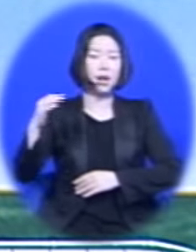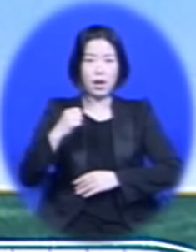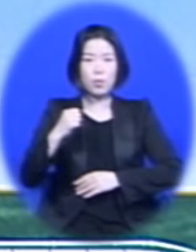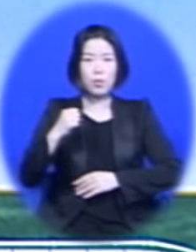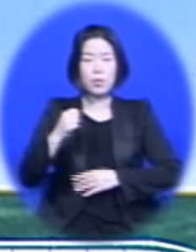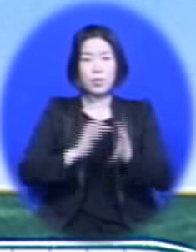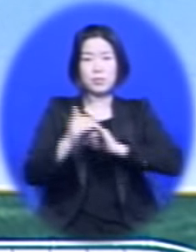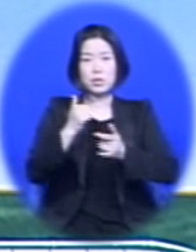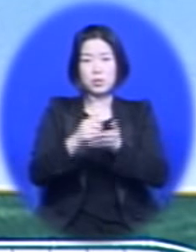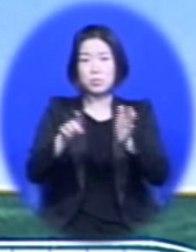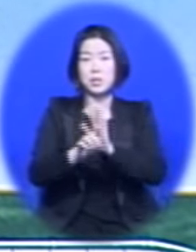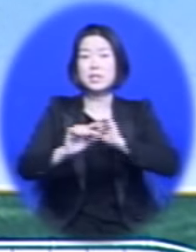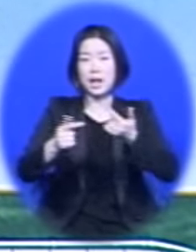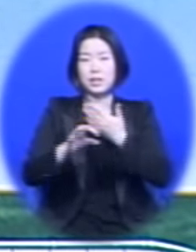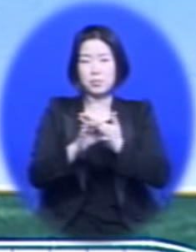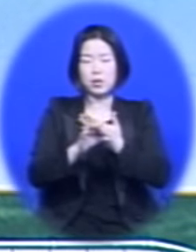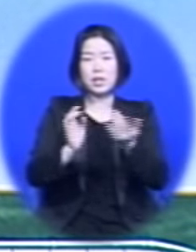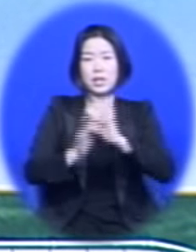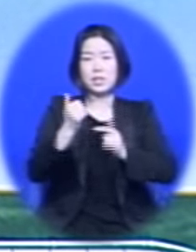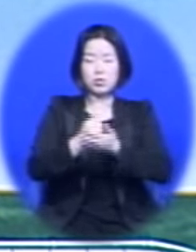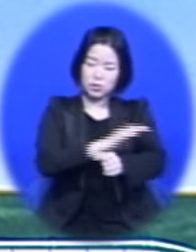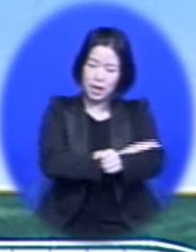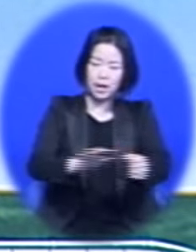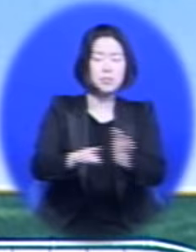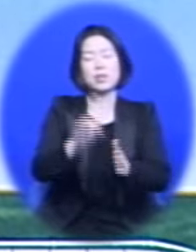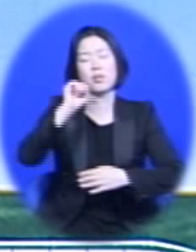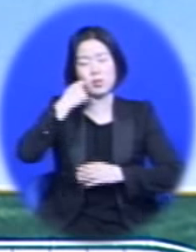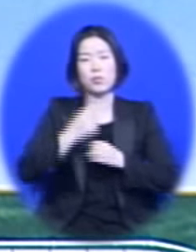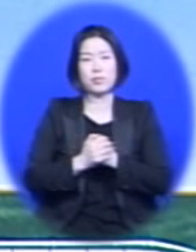믿지 않으면 예수 잘 믿을 수가 없습니다.